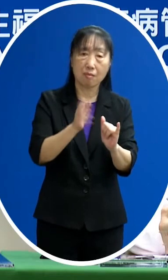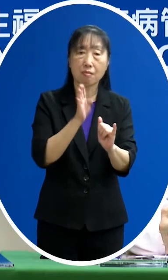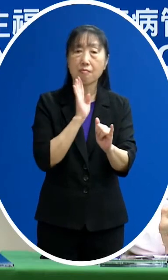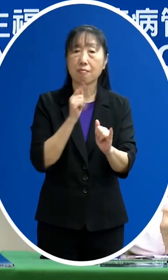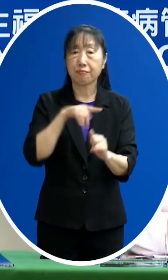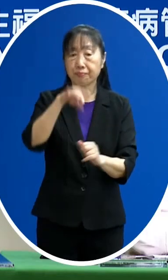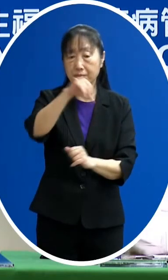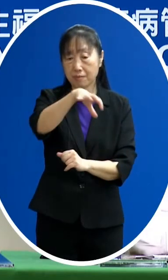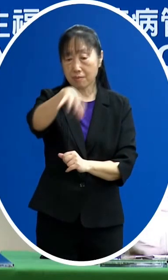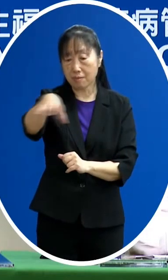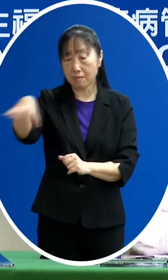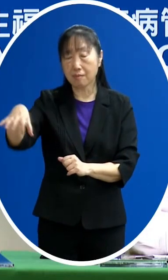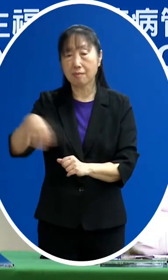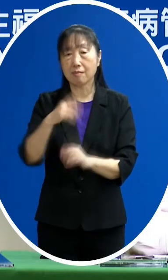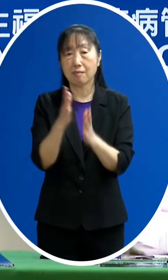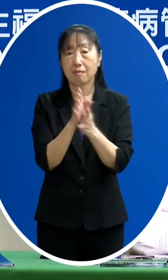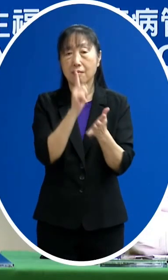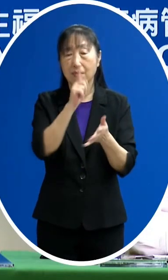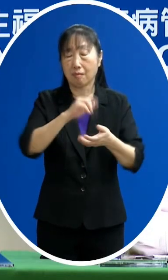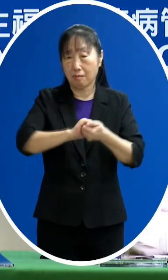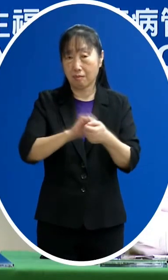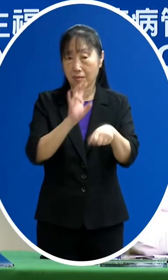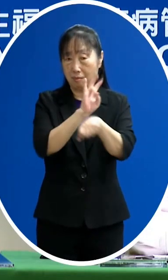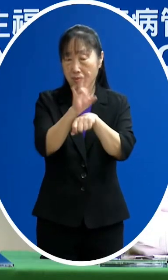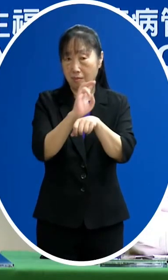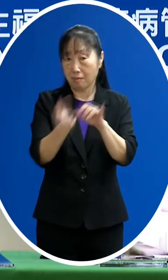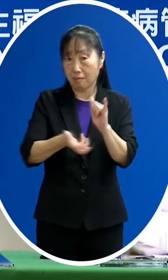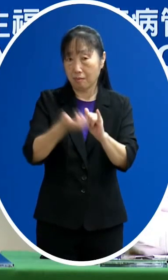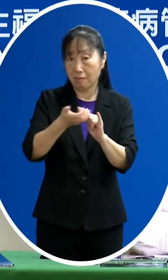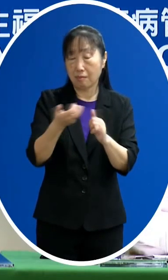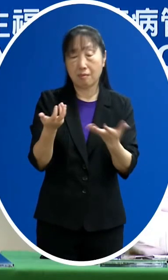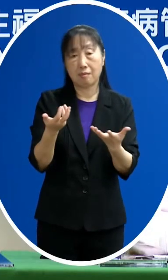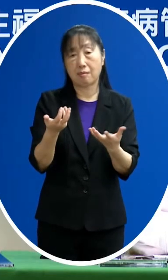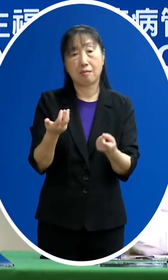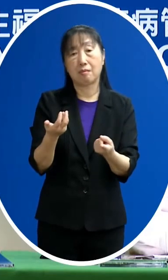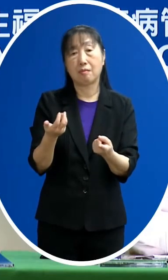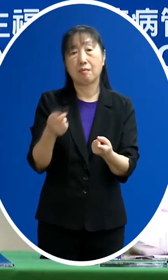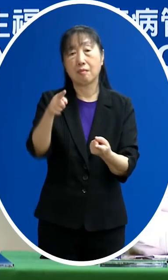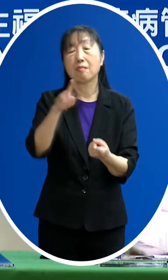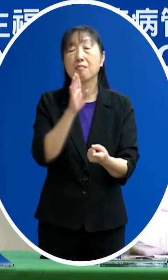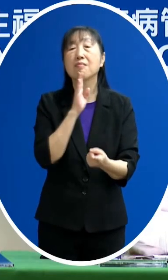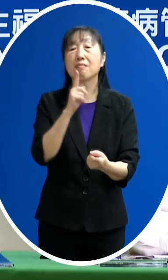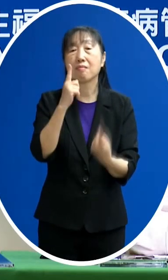在火化场的一个要求，在24小时把它处理，那会比较好。